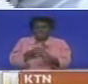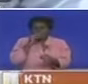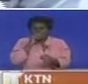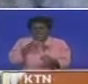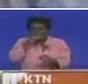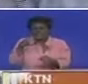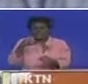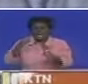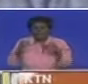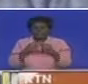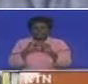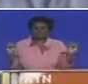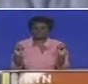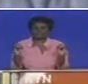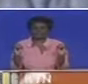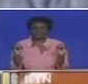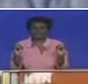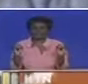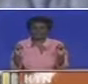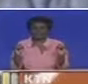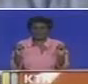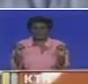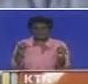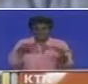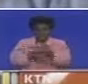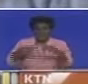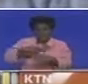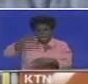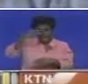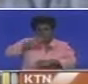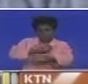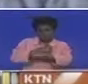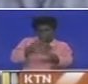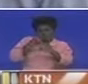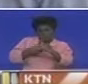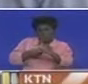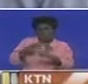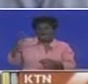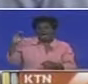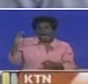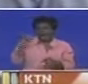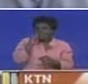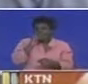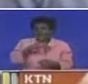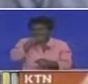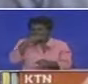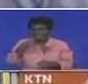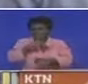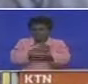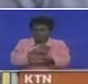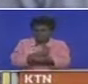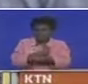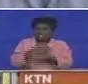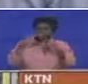kibinafsi. Wakiingia kwa high school, wale wanatoka academy, lakini juu